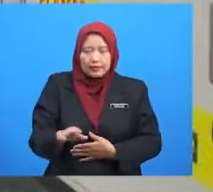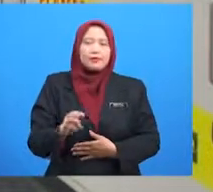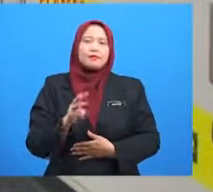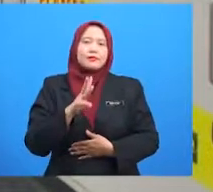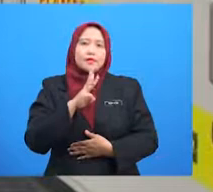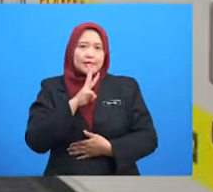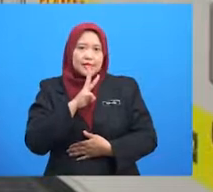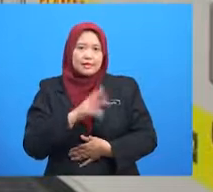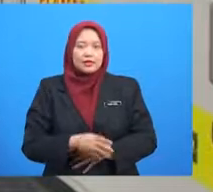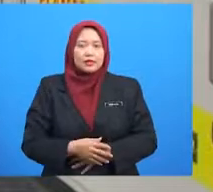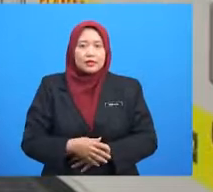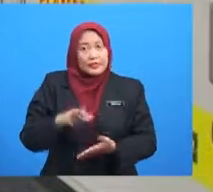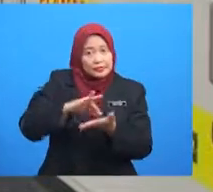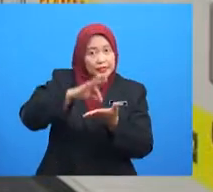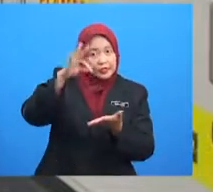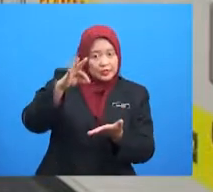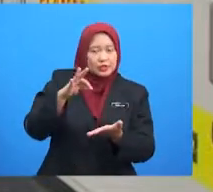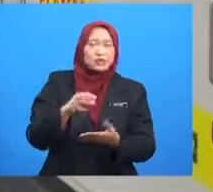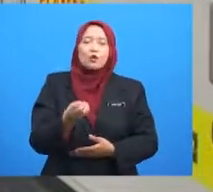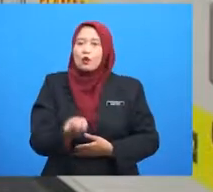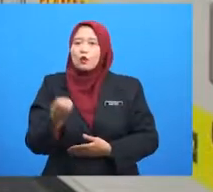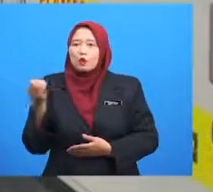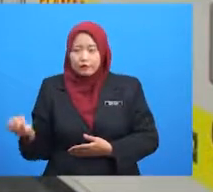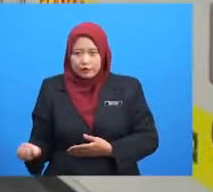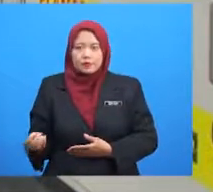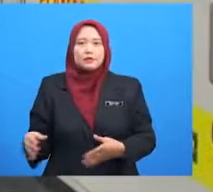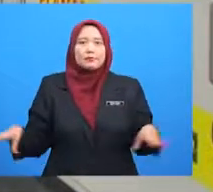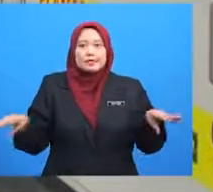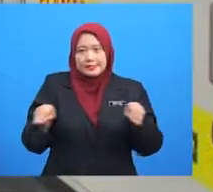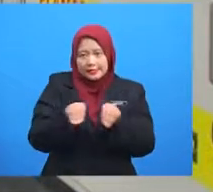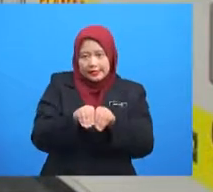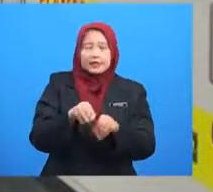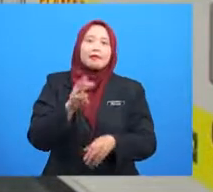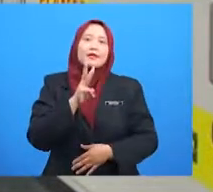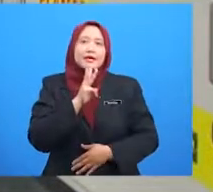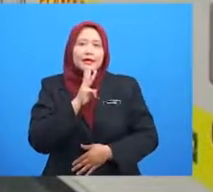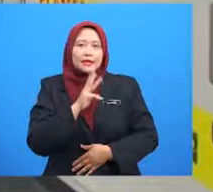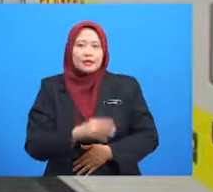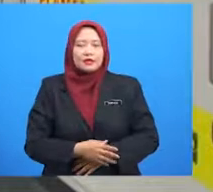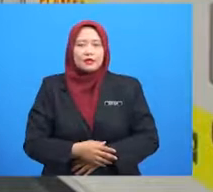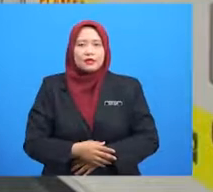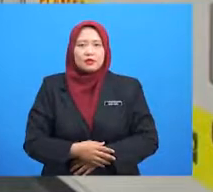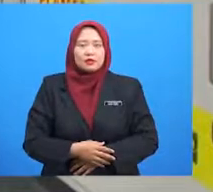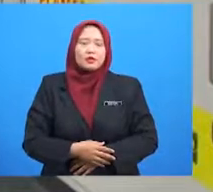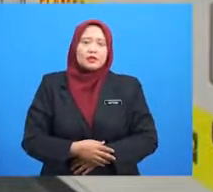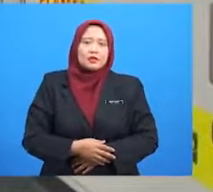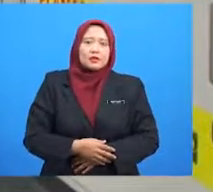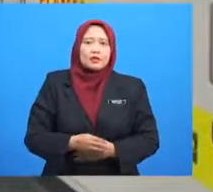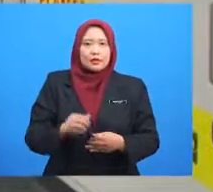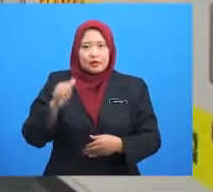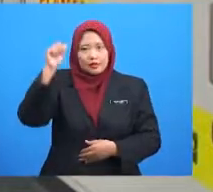Tisu itu ialah objek yang menyerap air. Nasib baik Arash tidak dimarahi ibunya.